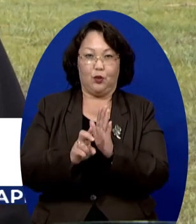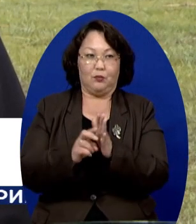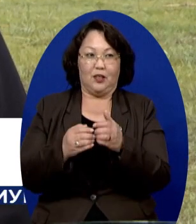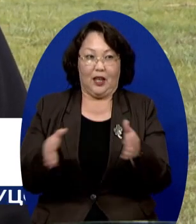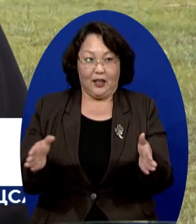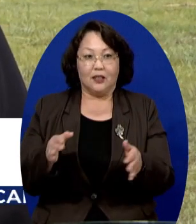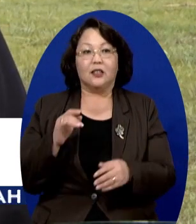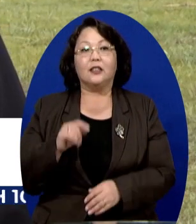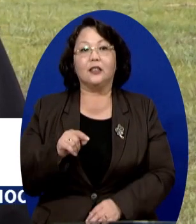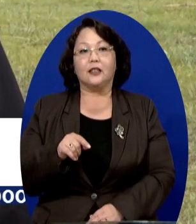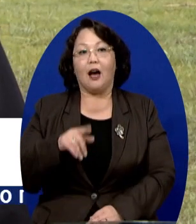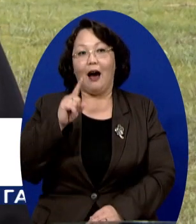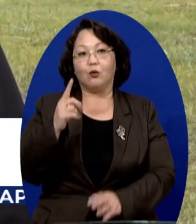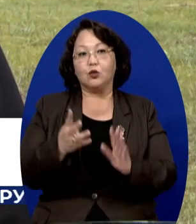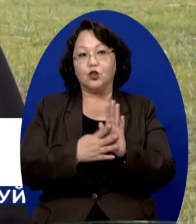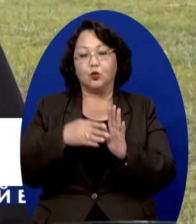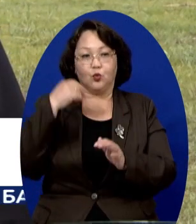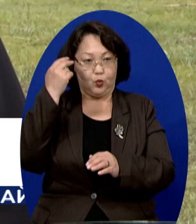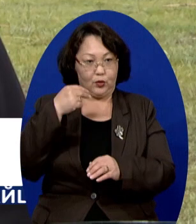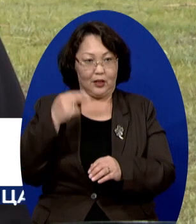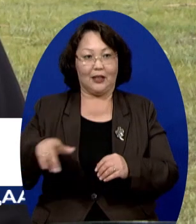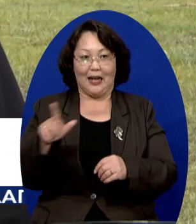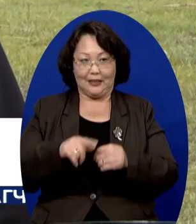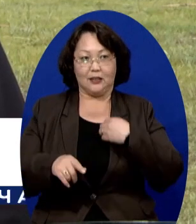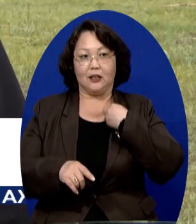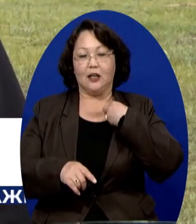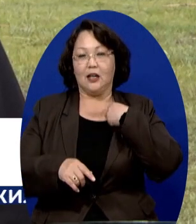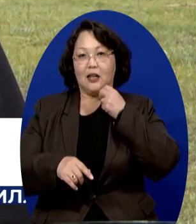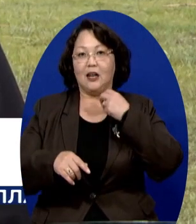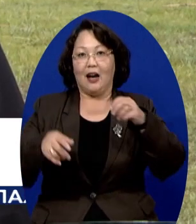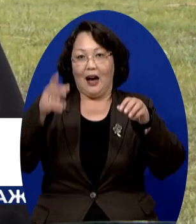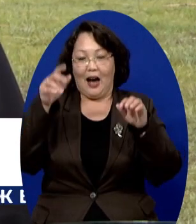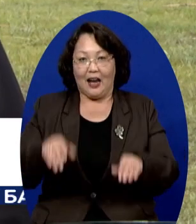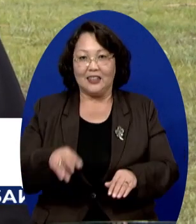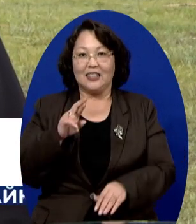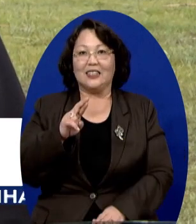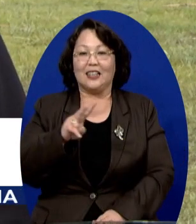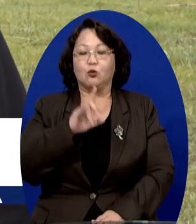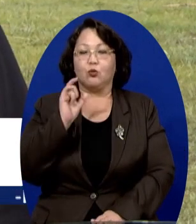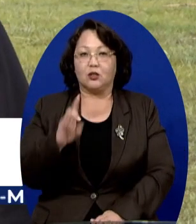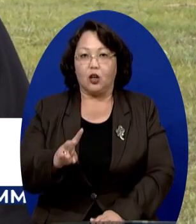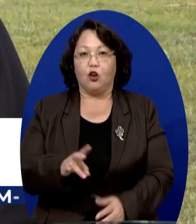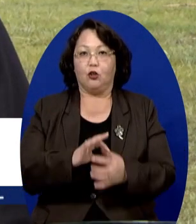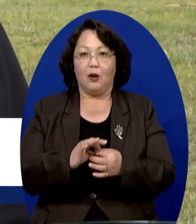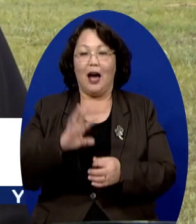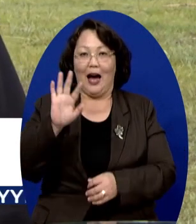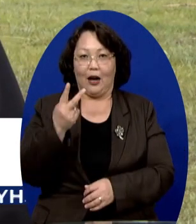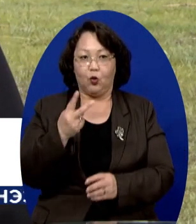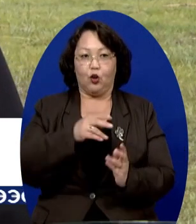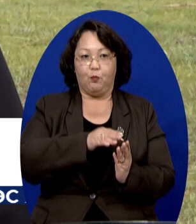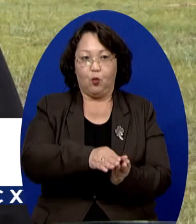нийт 19 дурсгал байгаа. Тэгээ тэндээ бол хаад язууртны гэмээр 12 мөнхөн. Тэгээ жирийн